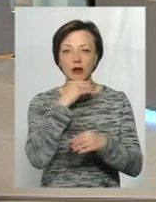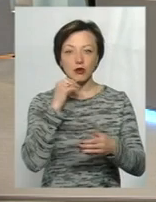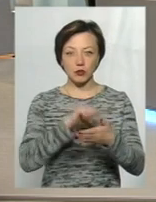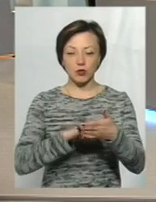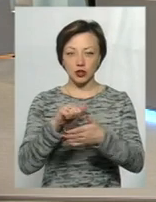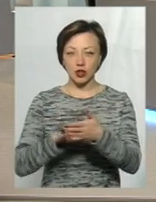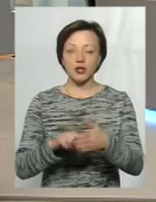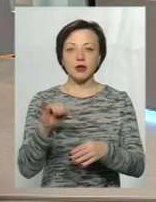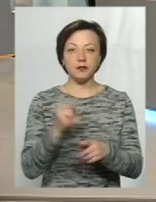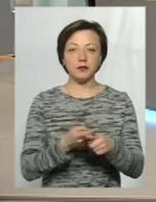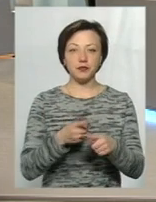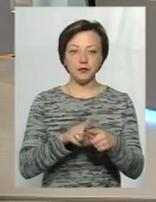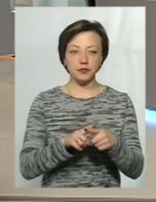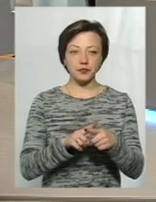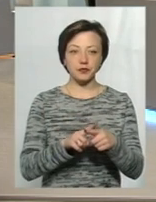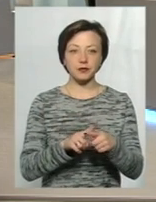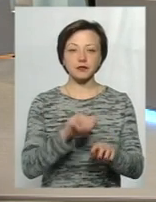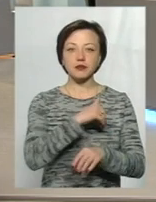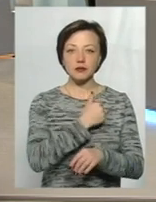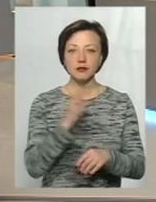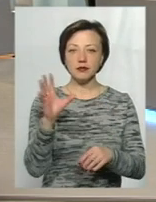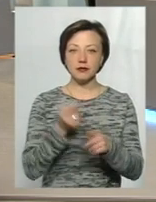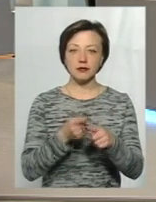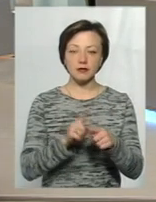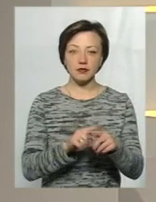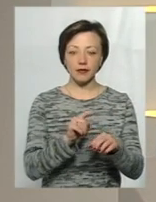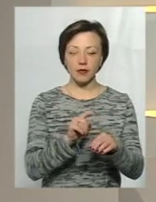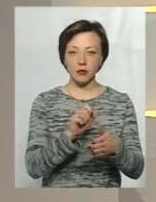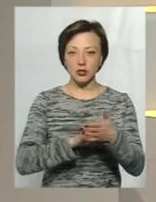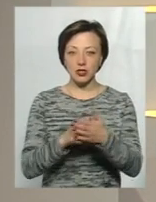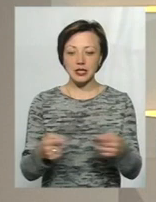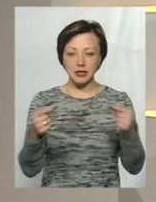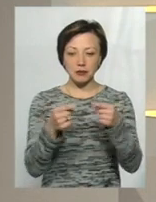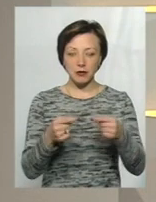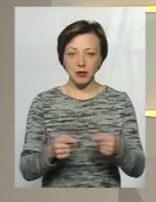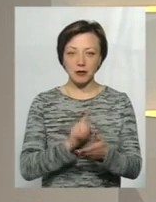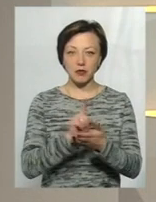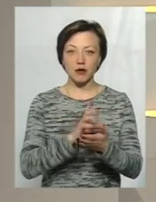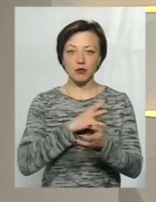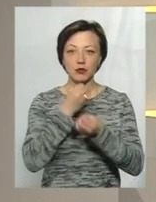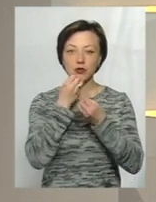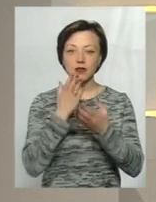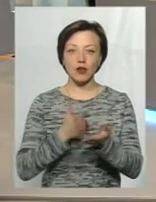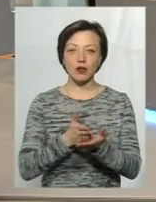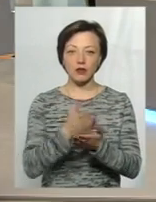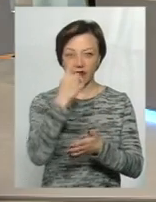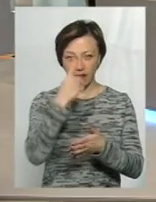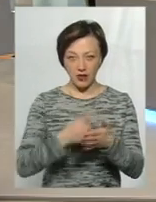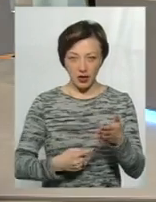факторів. І тому дуже хочеться, щоб ці всі фактори співпадали. Тому має бути позитивне налаштування, віра в